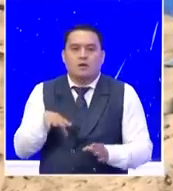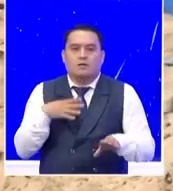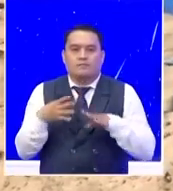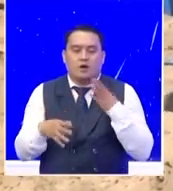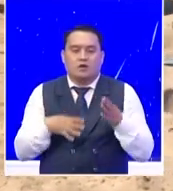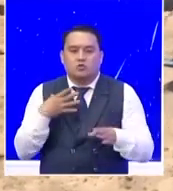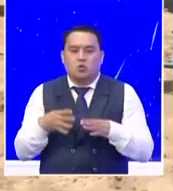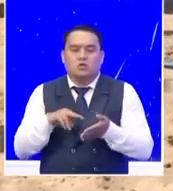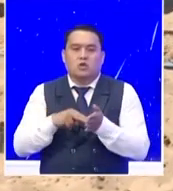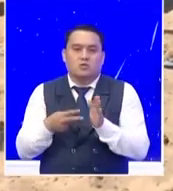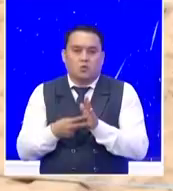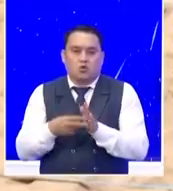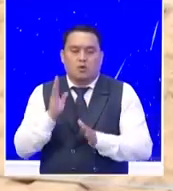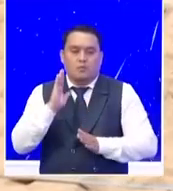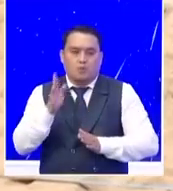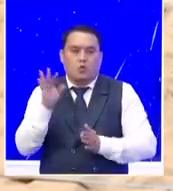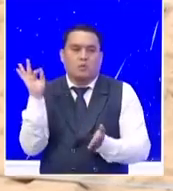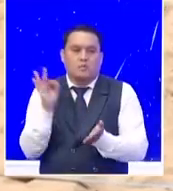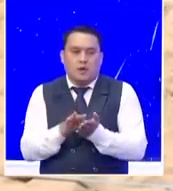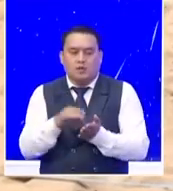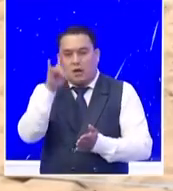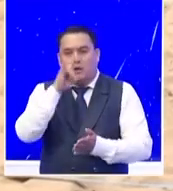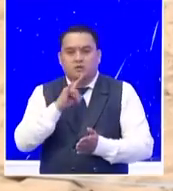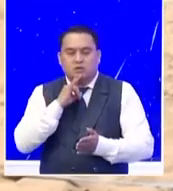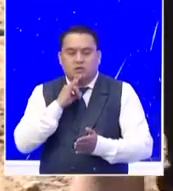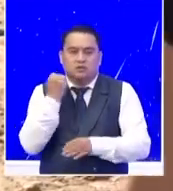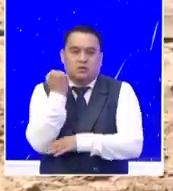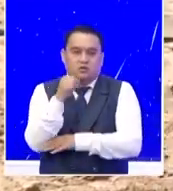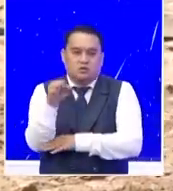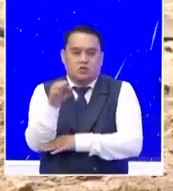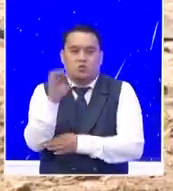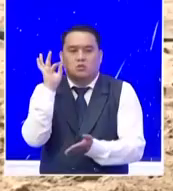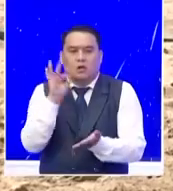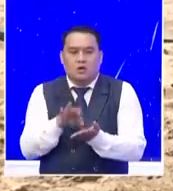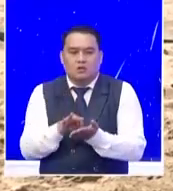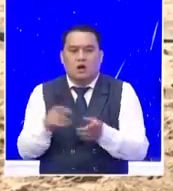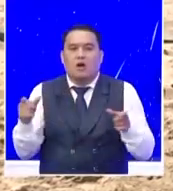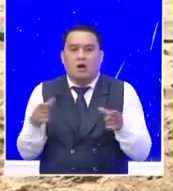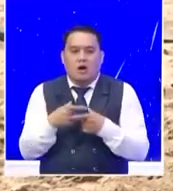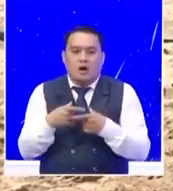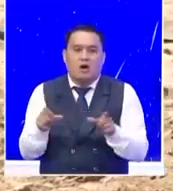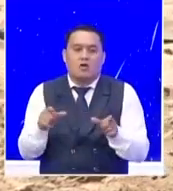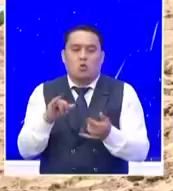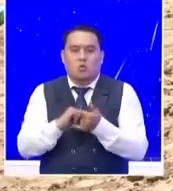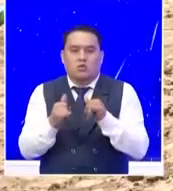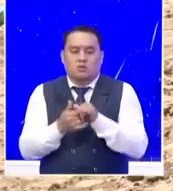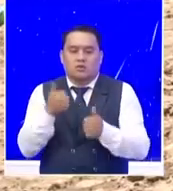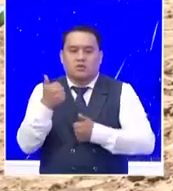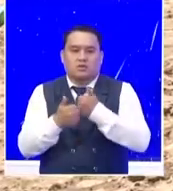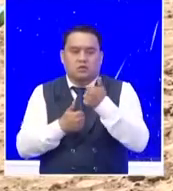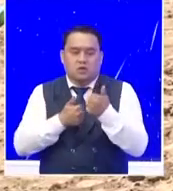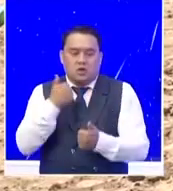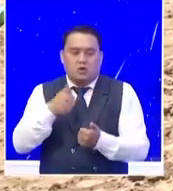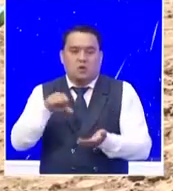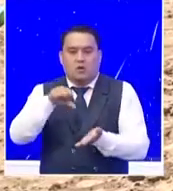режимде дайындалуды жоспарлап отыр. Ондағы мақсаты Қазақстан біріншілігінде жүлдегер болу. Айта кетейік, карантин алынып жатса, Өскеменде шілде айында